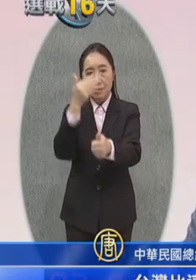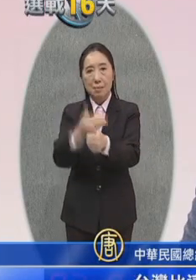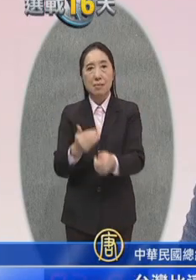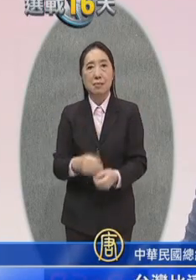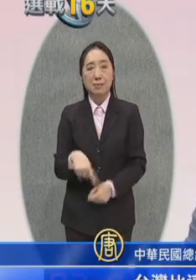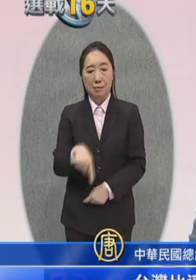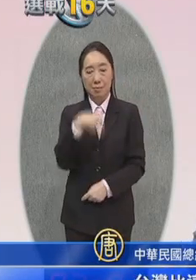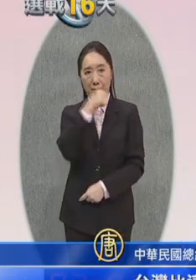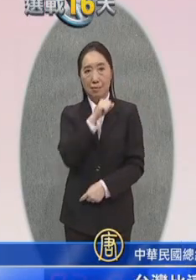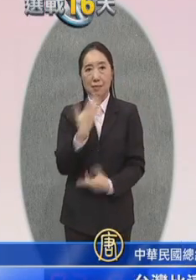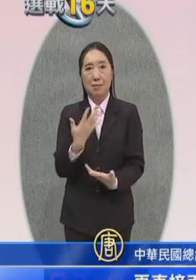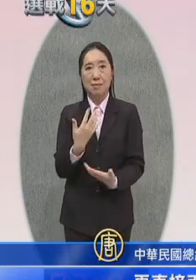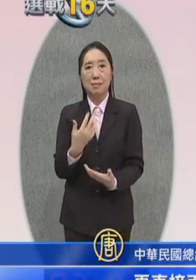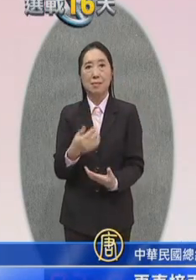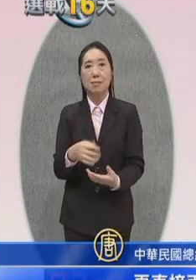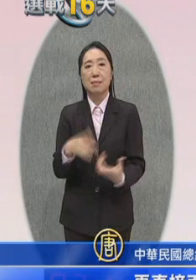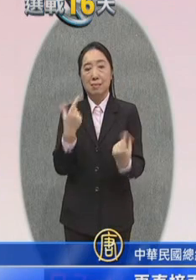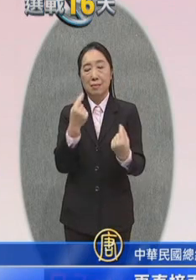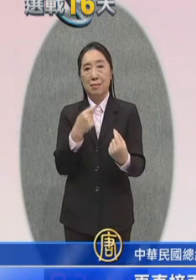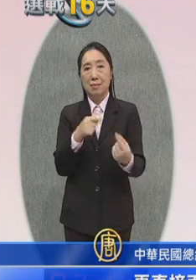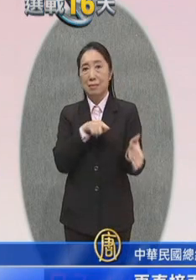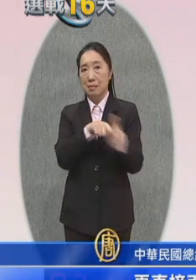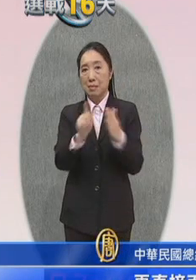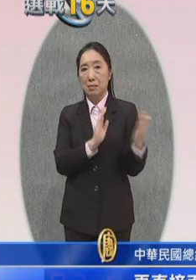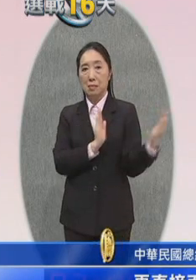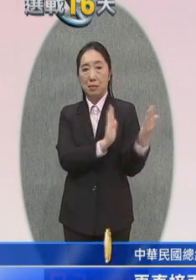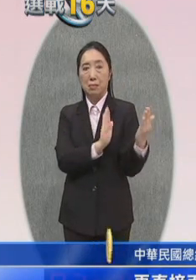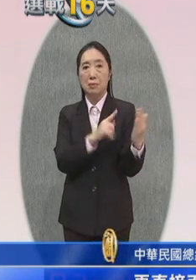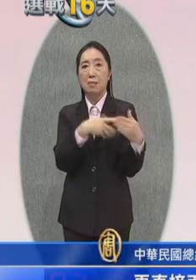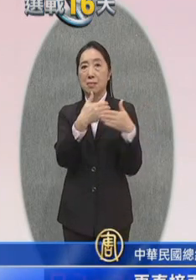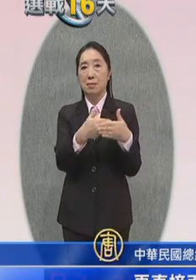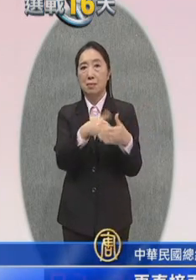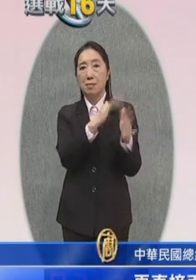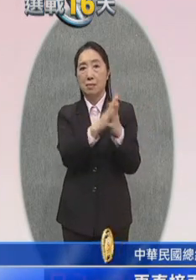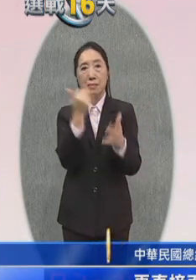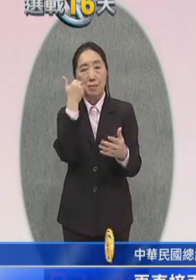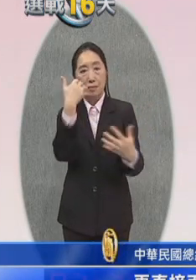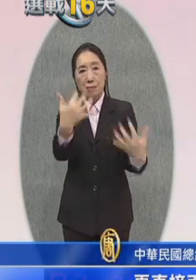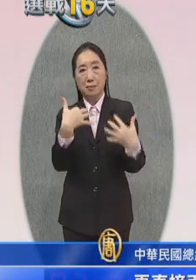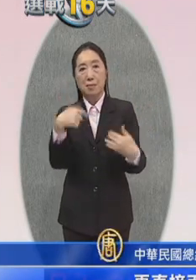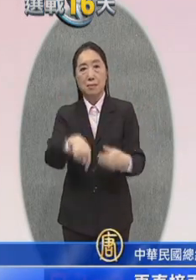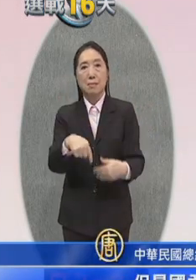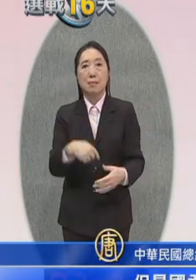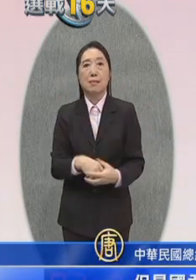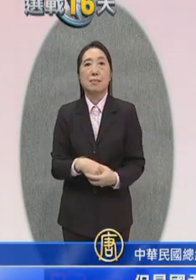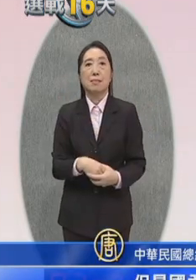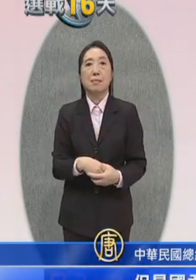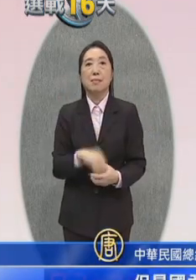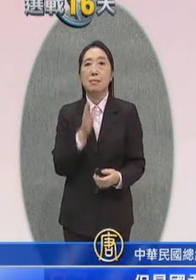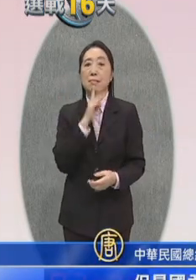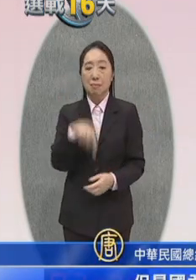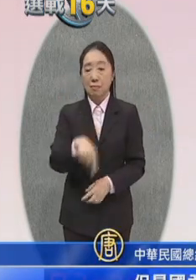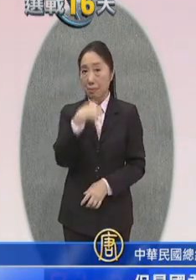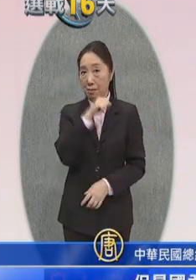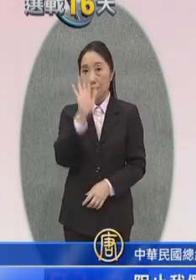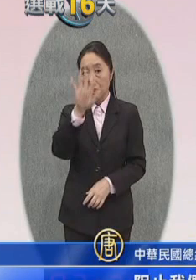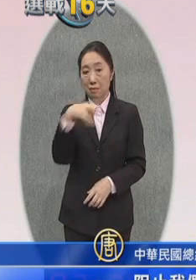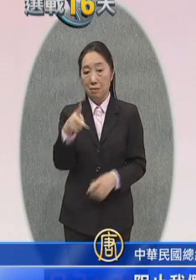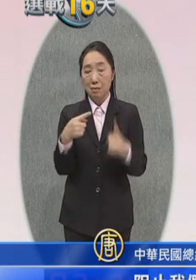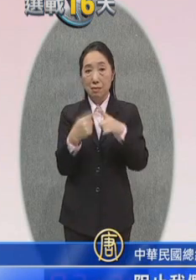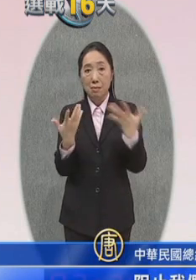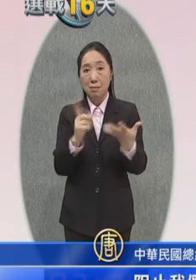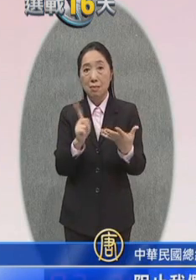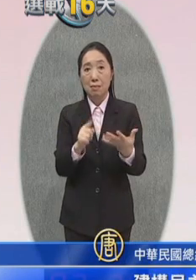台湾比这些国家更直接面对中国的各种威胁跟渗透，但是国内却有一些人阻